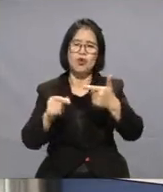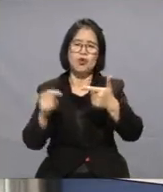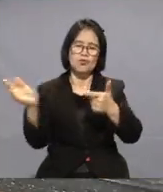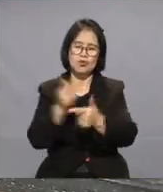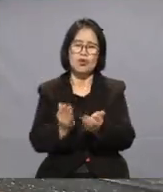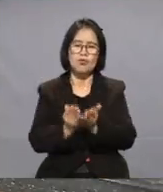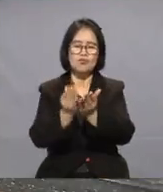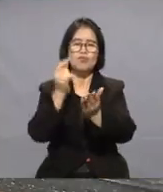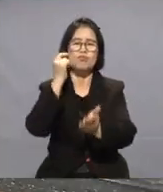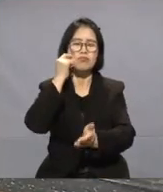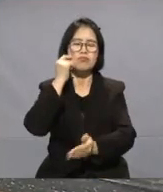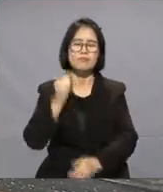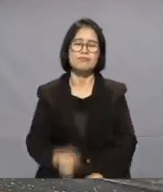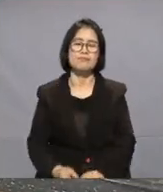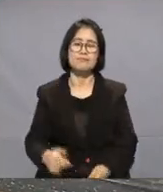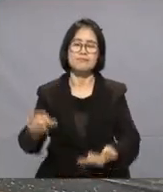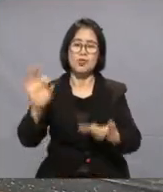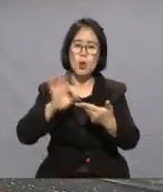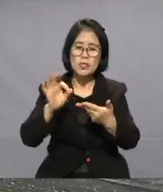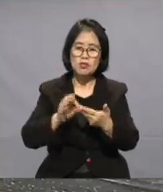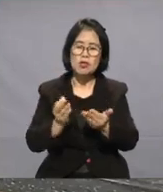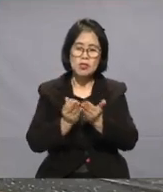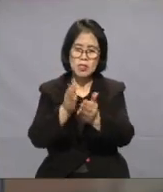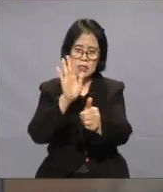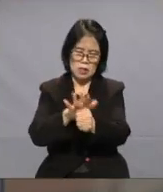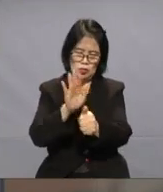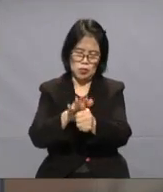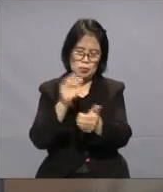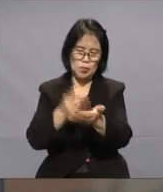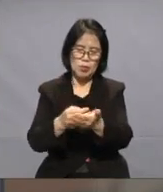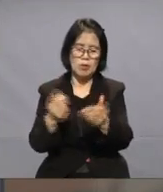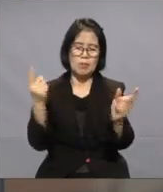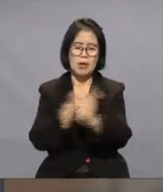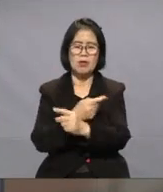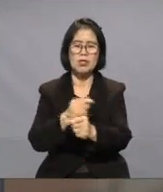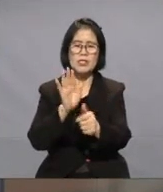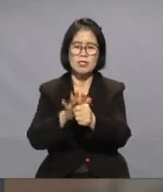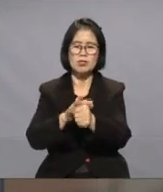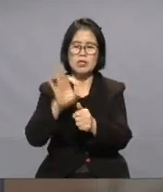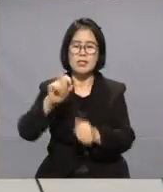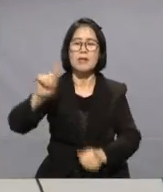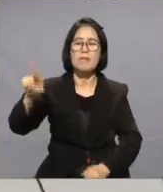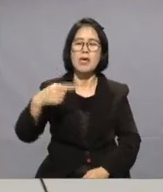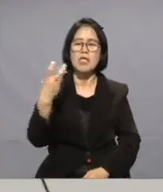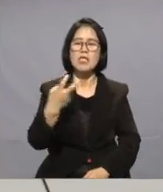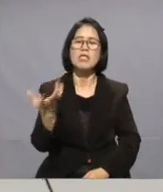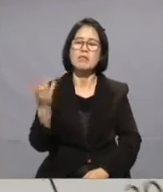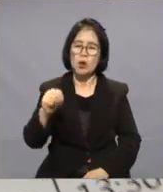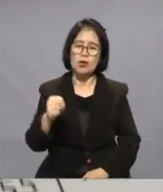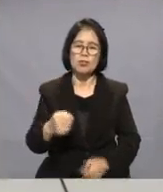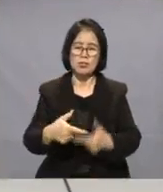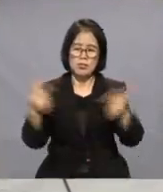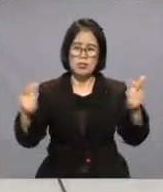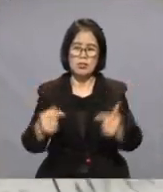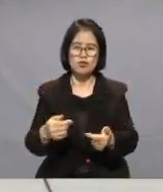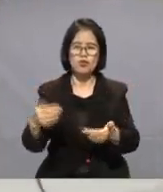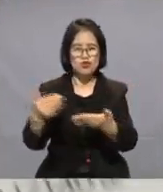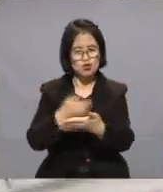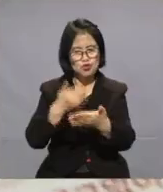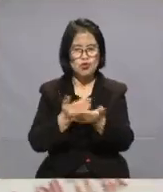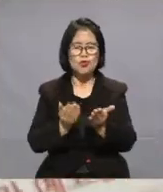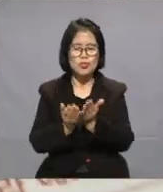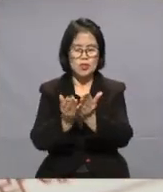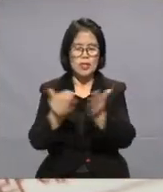됩니다. 옹진군은 여객선 지원 조례를 개정해 지원 예산을 120억 원 이상으로 늘리고 중고 여객선까지